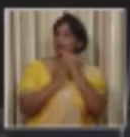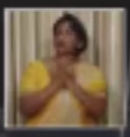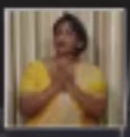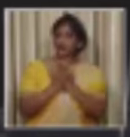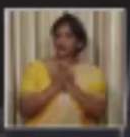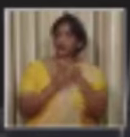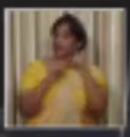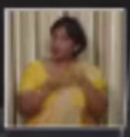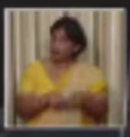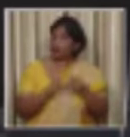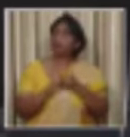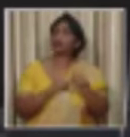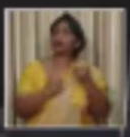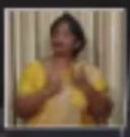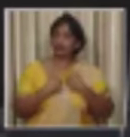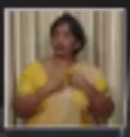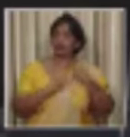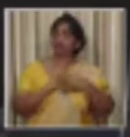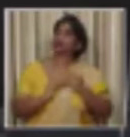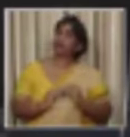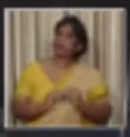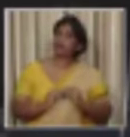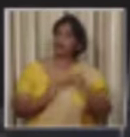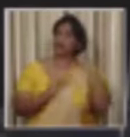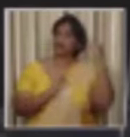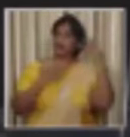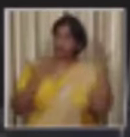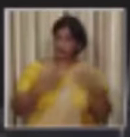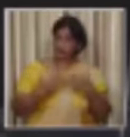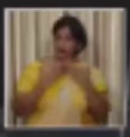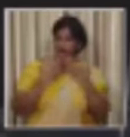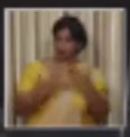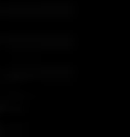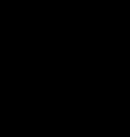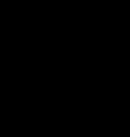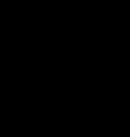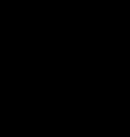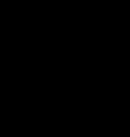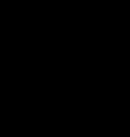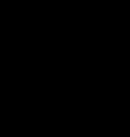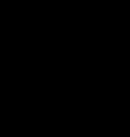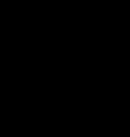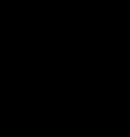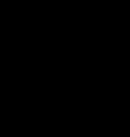වැඩපිළිවෙල. ඒකෙන් තමයි අපි මේ රට ගොඩ ගන්න කියමින් මගේ වචන ස්වල්ප වචන බොහොමත්ම